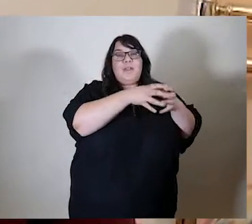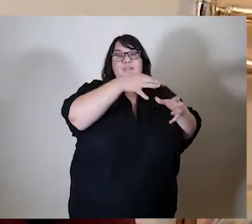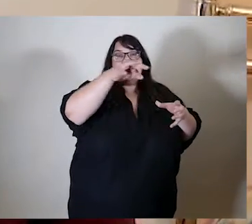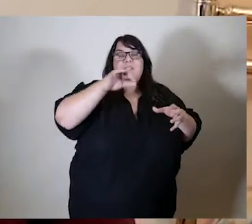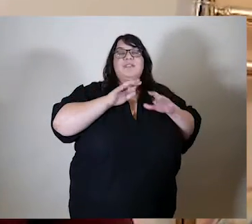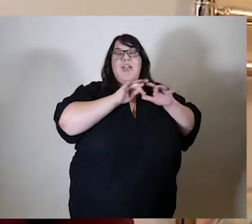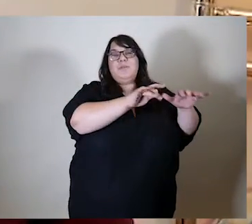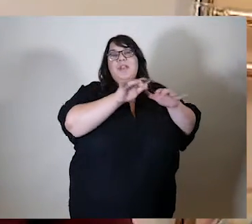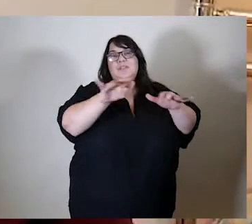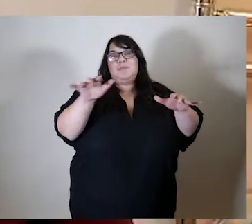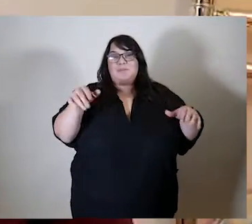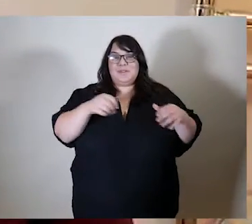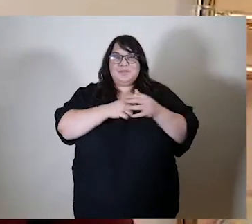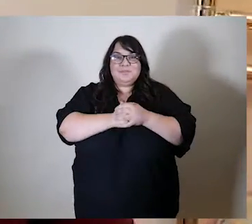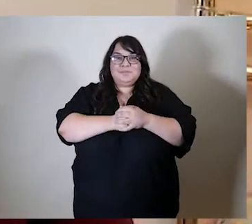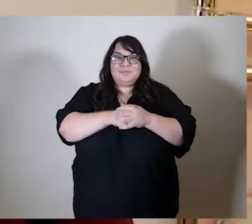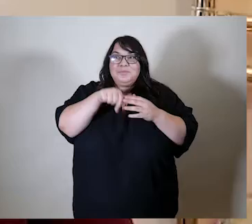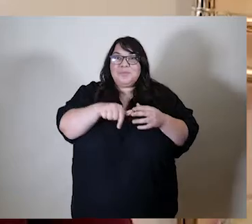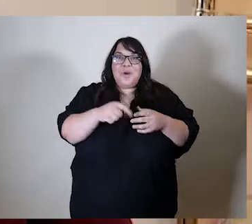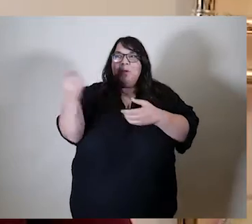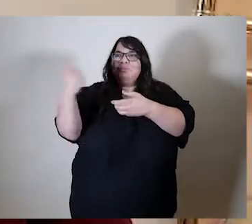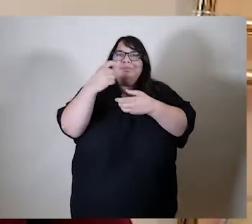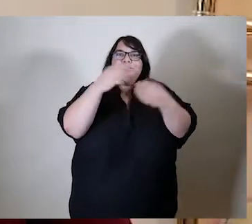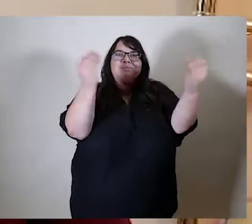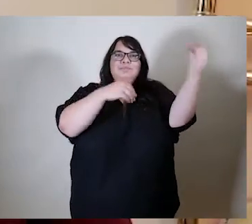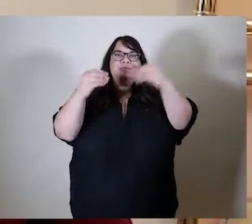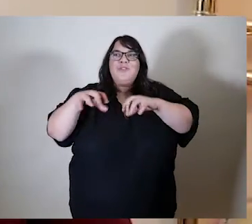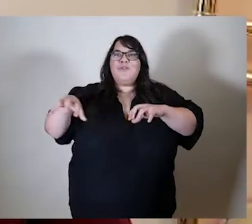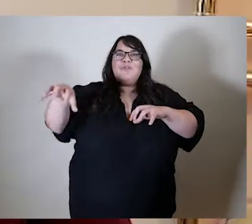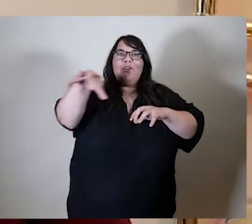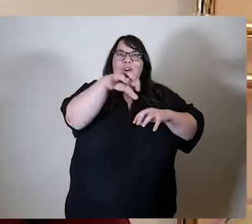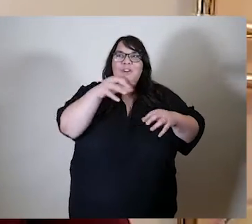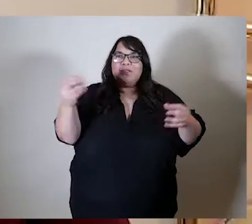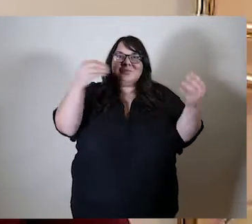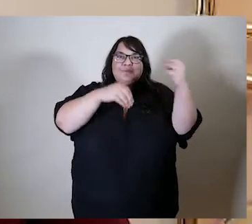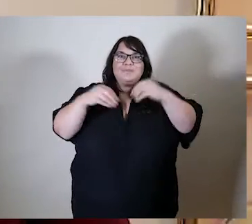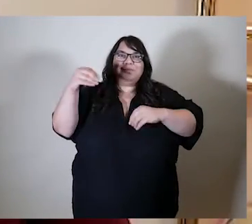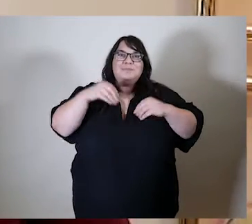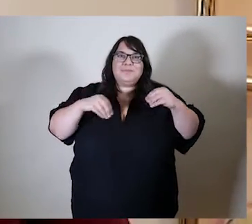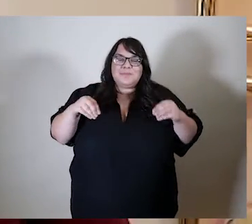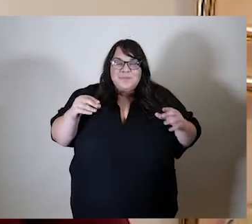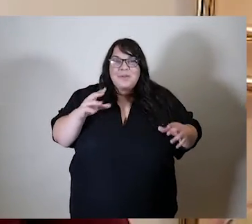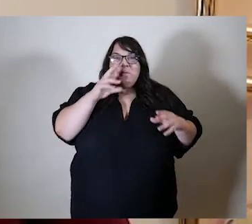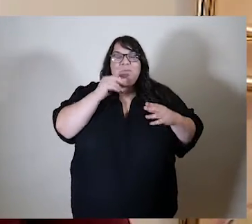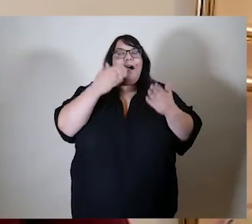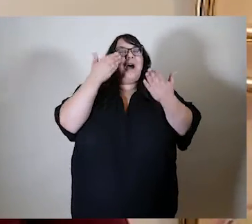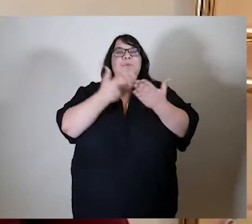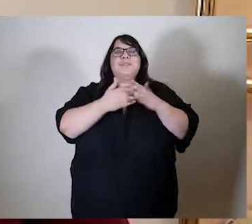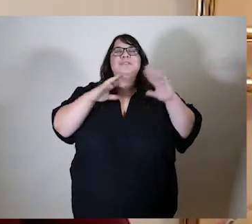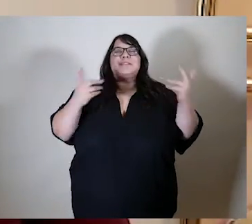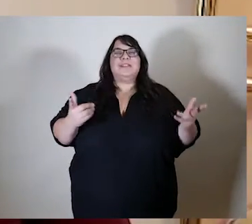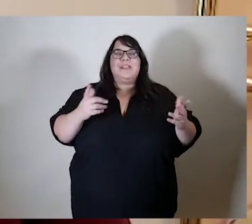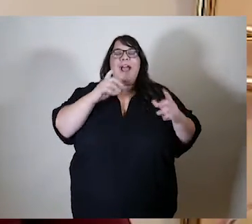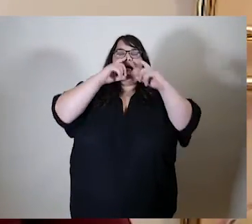βαθμό. Η τόσο μεγάλη συμμετοχή φορέων που ξεπέρασε τις προσδοκίες μας αποδεικνύει τη σημαντική ανάγκη που υπάρχει